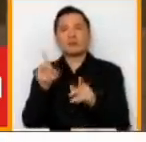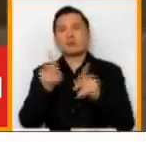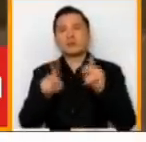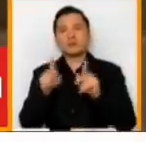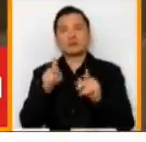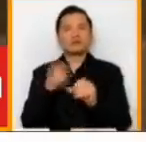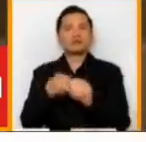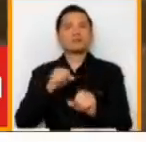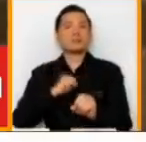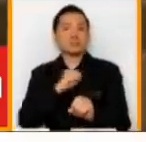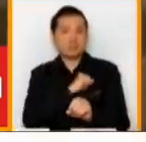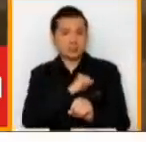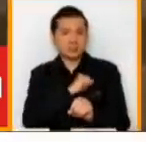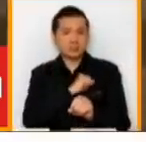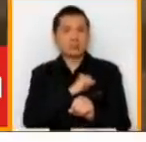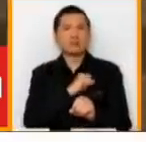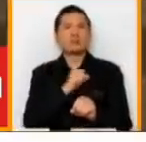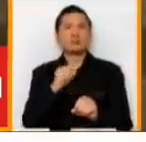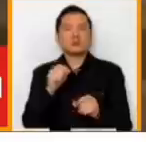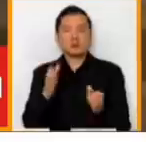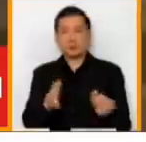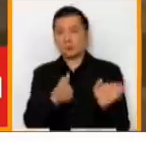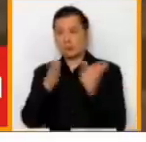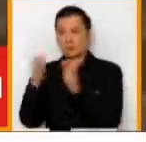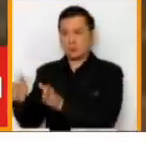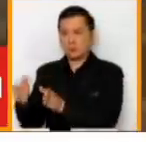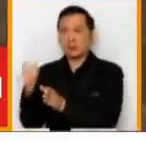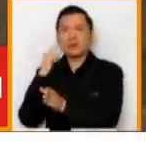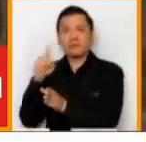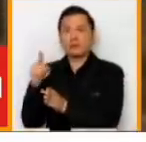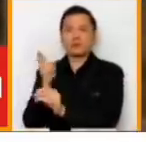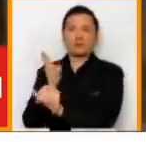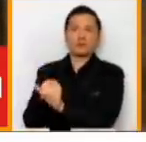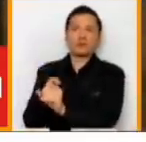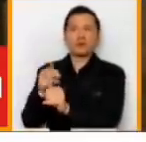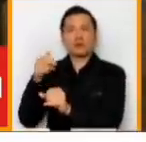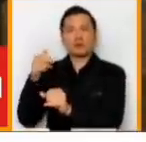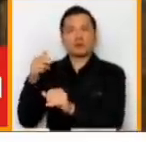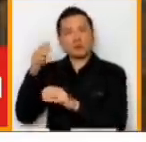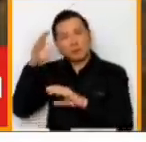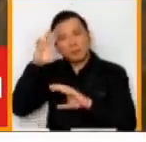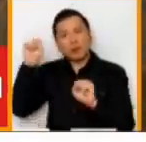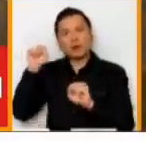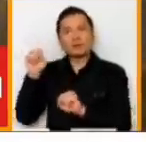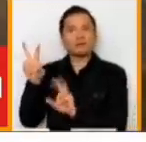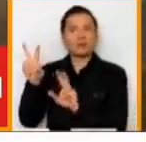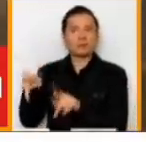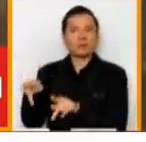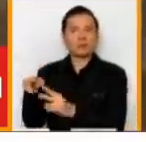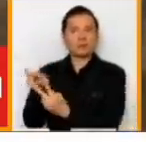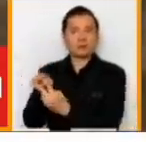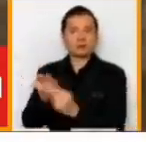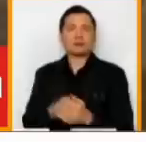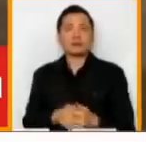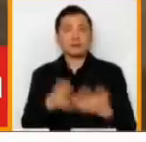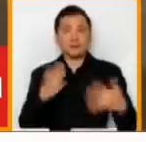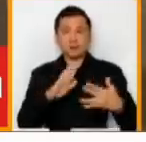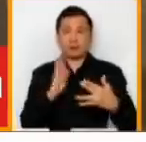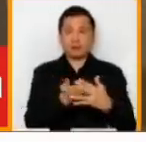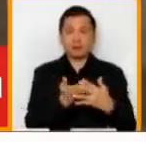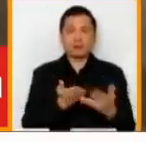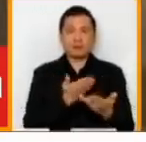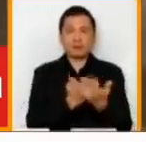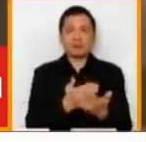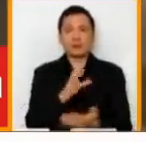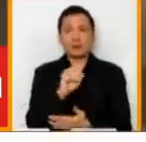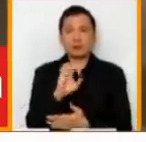senador, at yung nasa kanan, yung tatakbong pangulo at ikalawang pangulo. Pagkatapos nilang mag-file ng kanilang COC, pwede